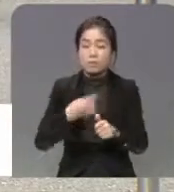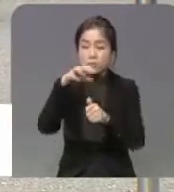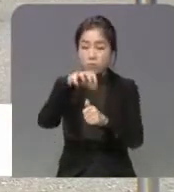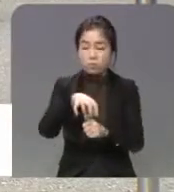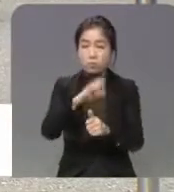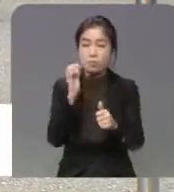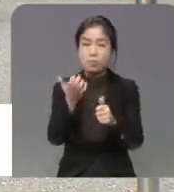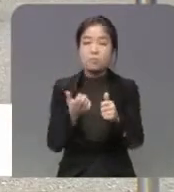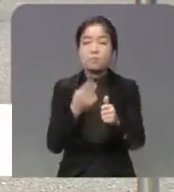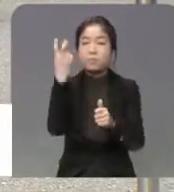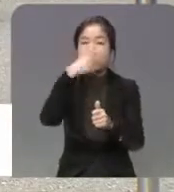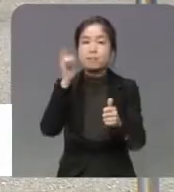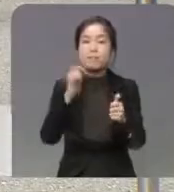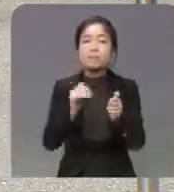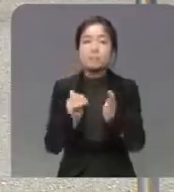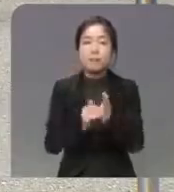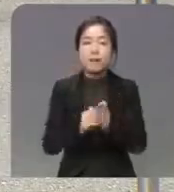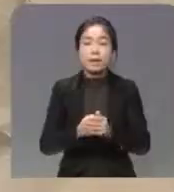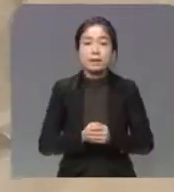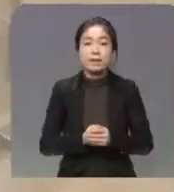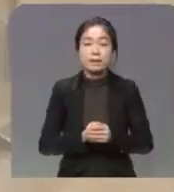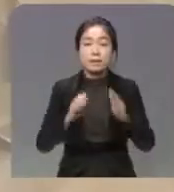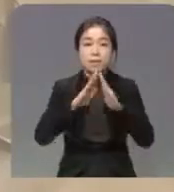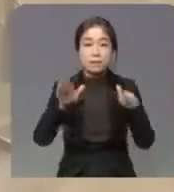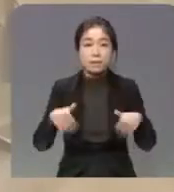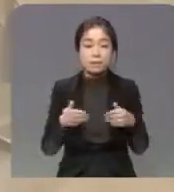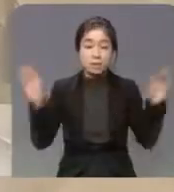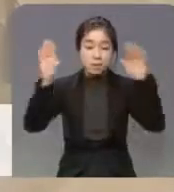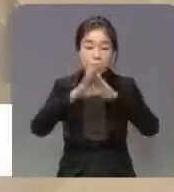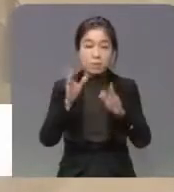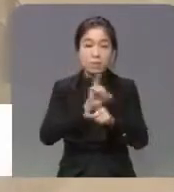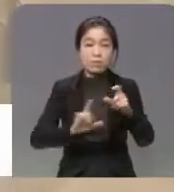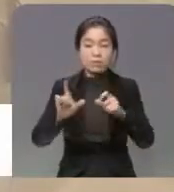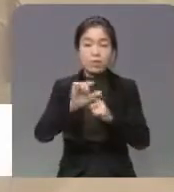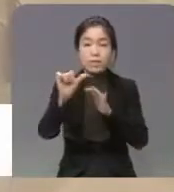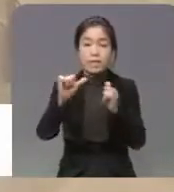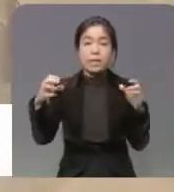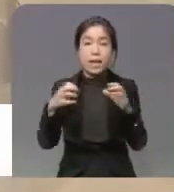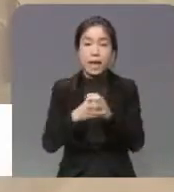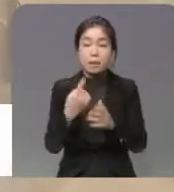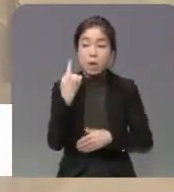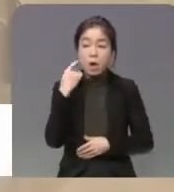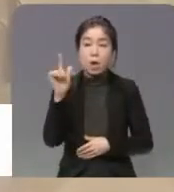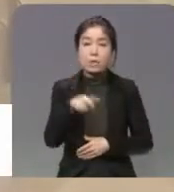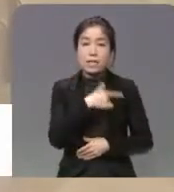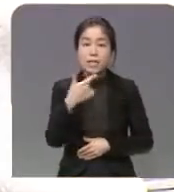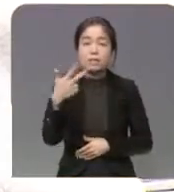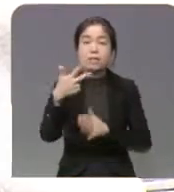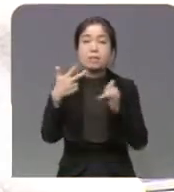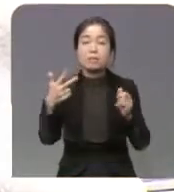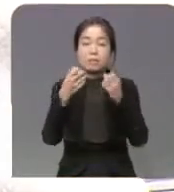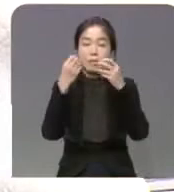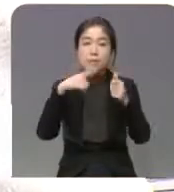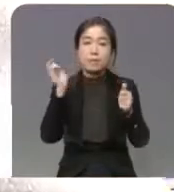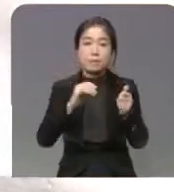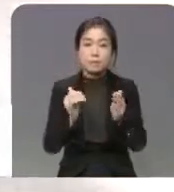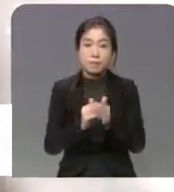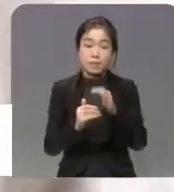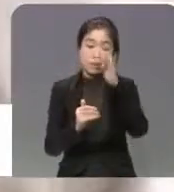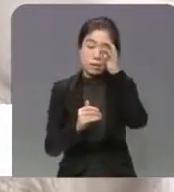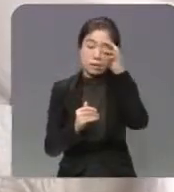해제 전 검사에서 확진됐습니다. 전남에서는 밤사이 추가된 5명을 포함해 어제 하루 7명이 신규